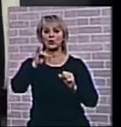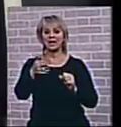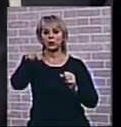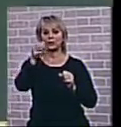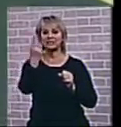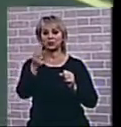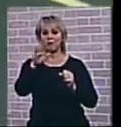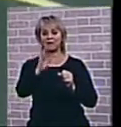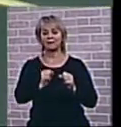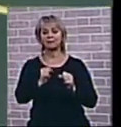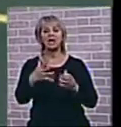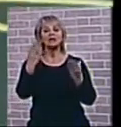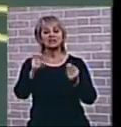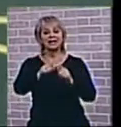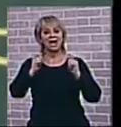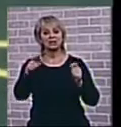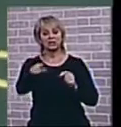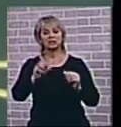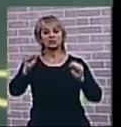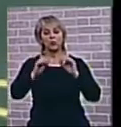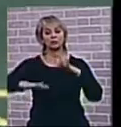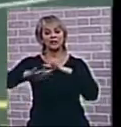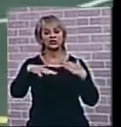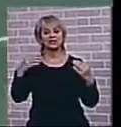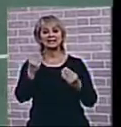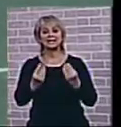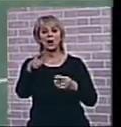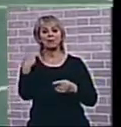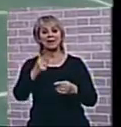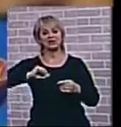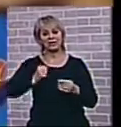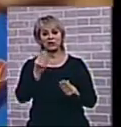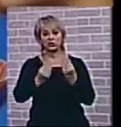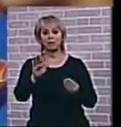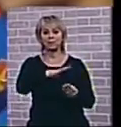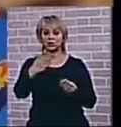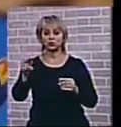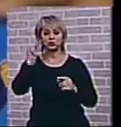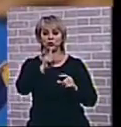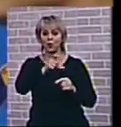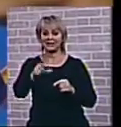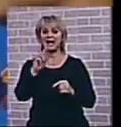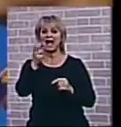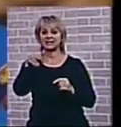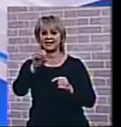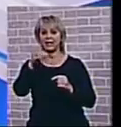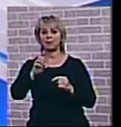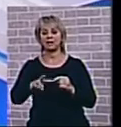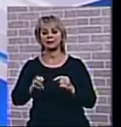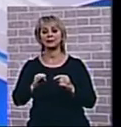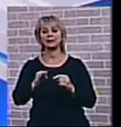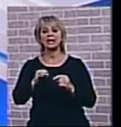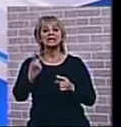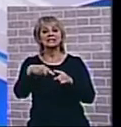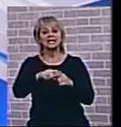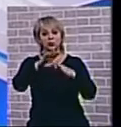Донскова. В день открытия на спортплощадке сыграли первый товарищеский матч между школьниками и кадетами.